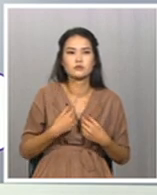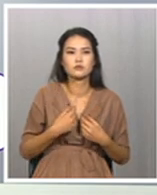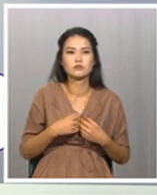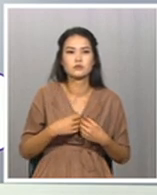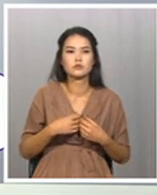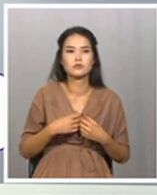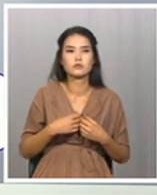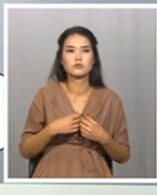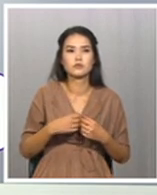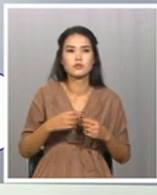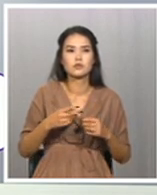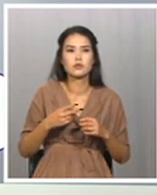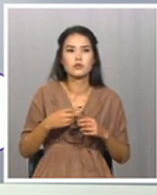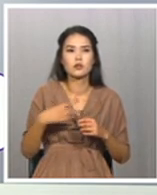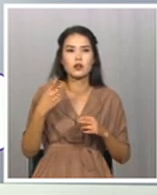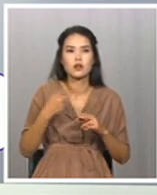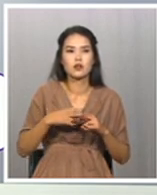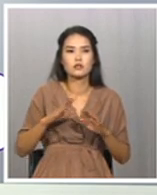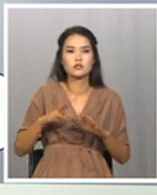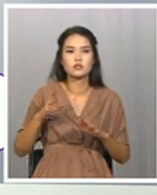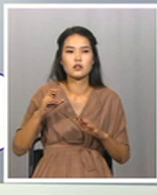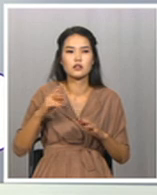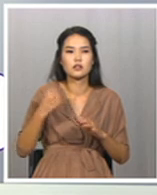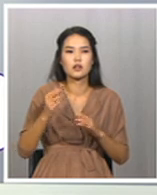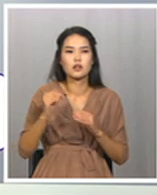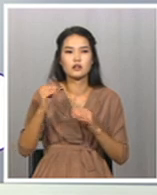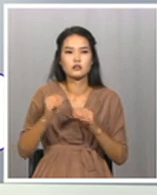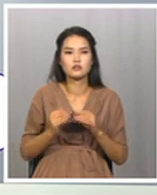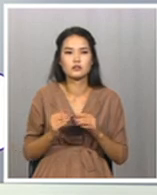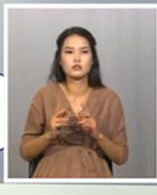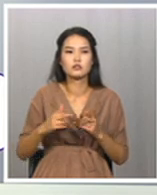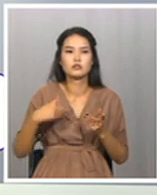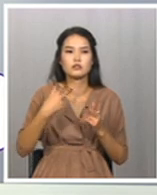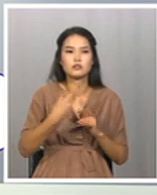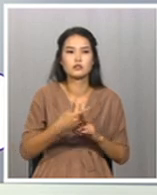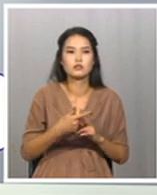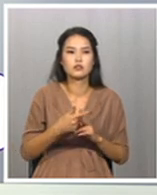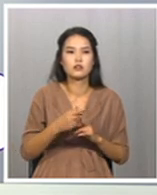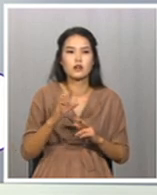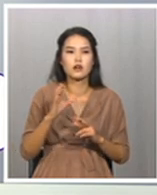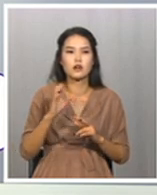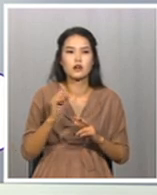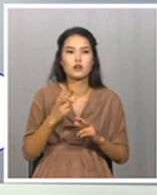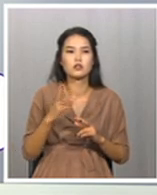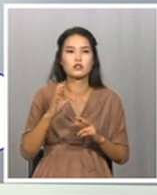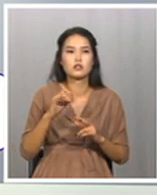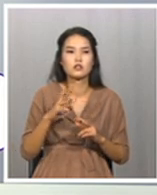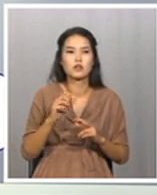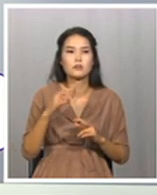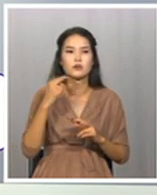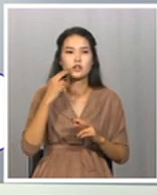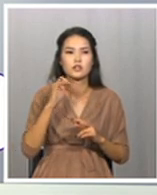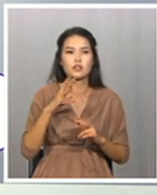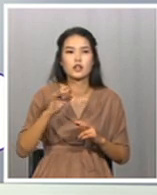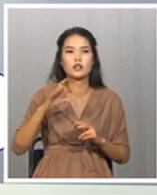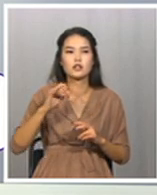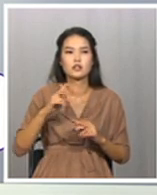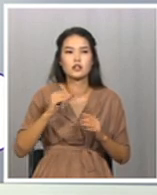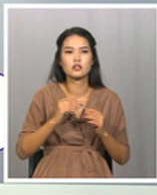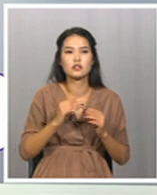Сонымен бірге Сан-Марино осы тізімнен төменге түскен, ал керісінше АқШ, Сингапур, Исландия, Ирландия